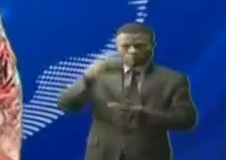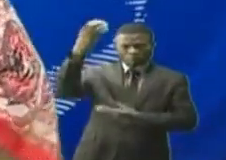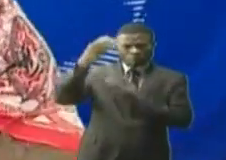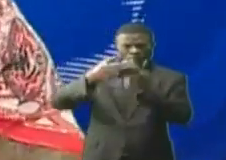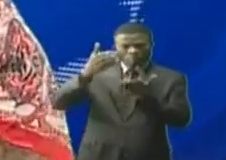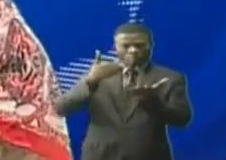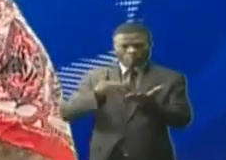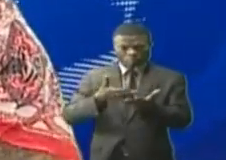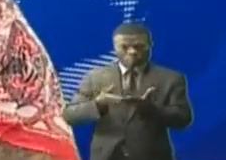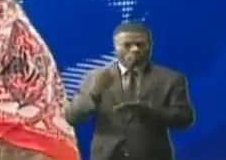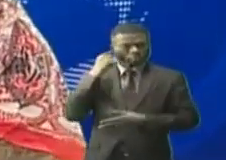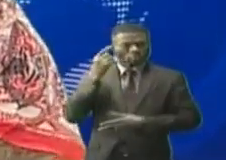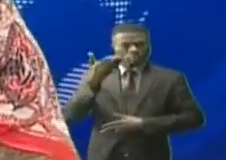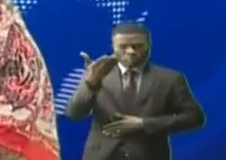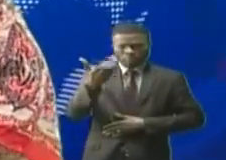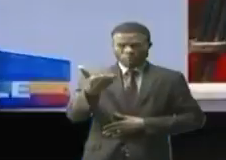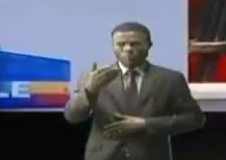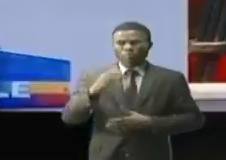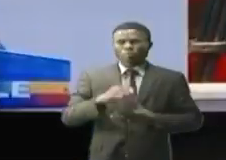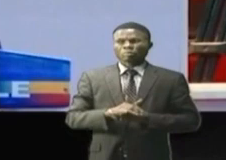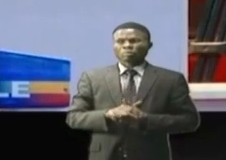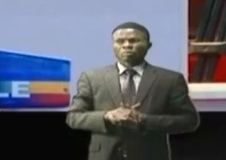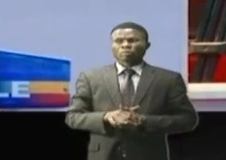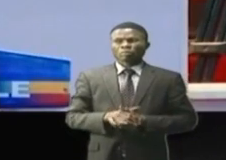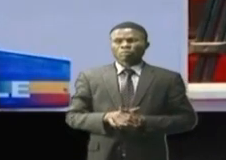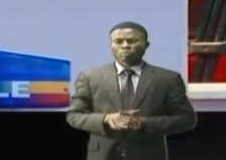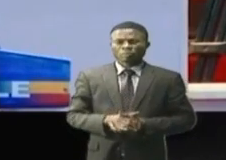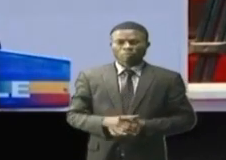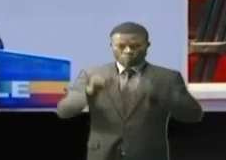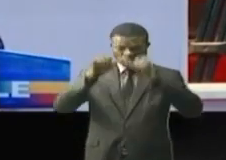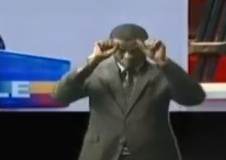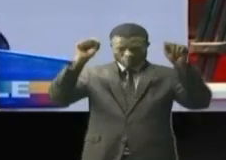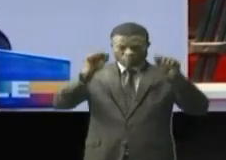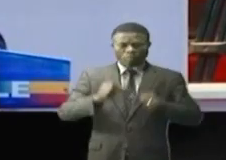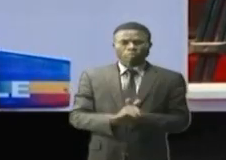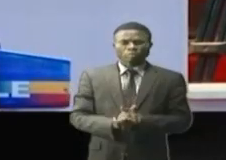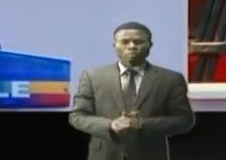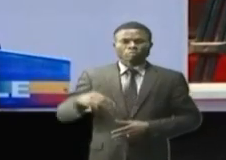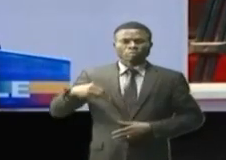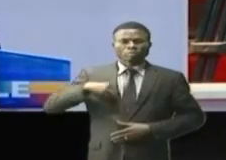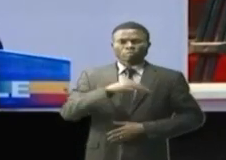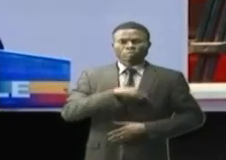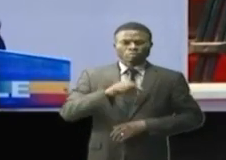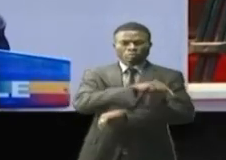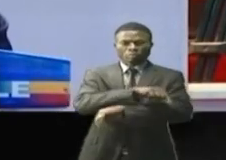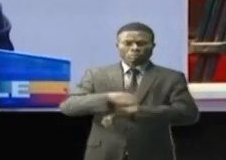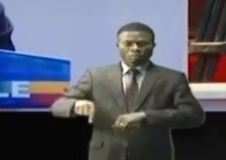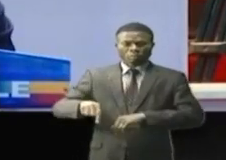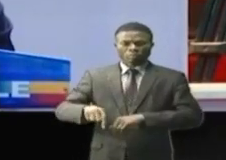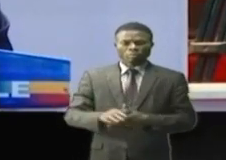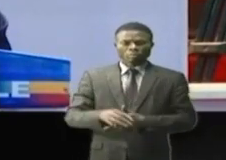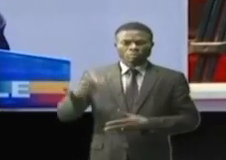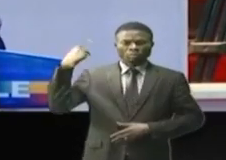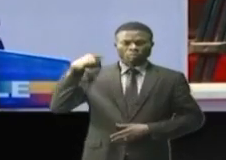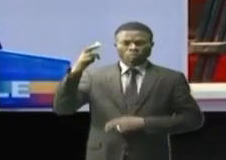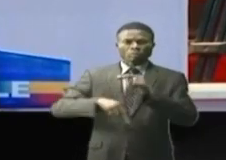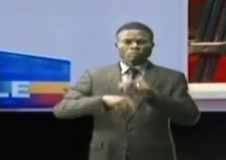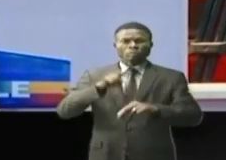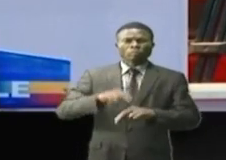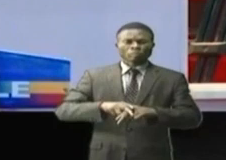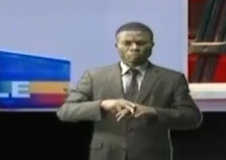On l'écoute. Honorable Président, honorable membre du bureau, honorables députés